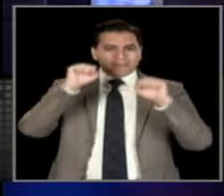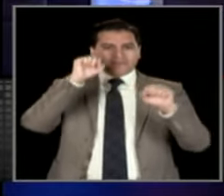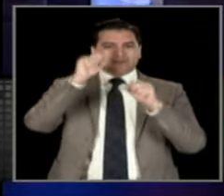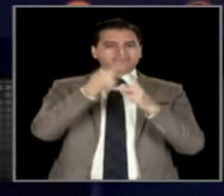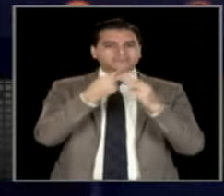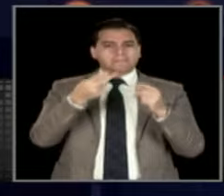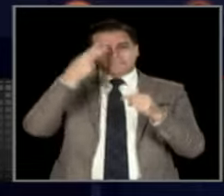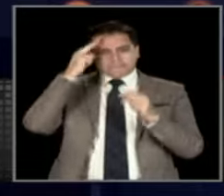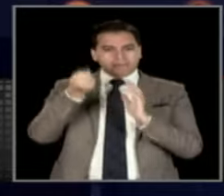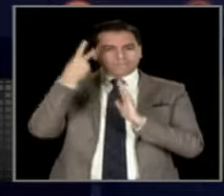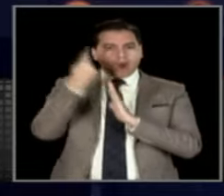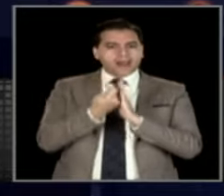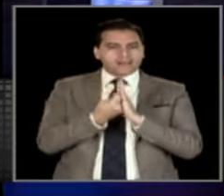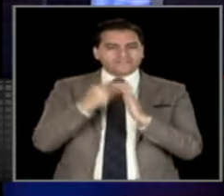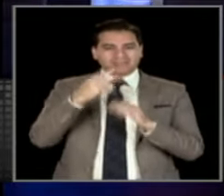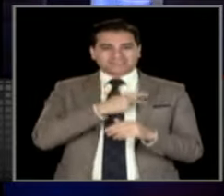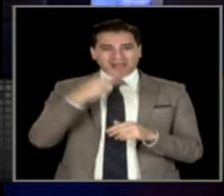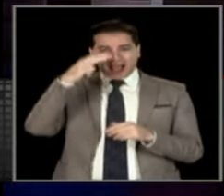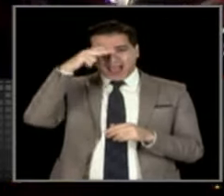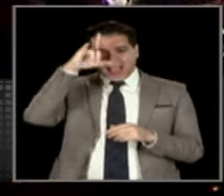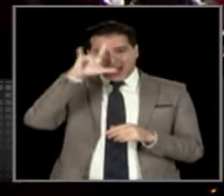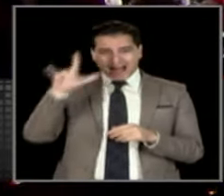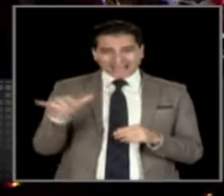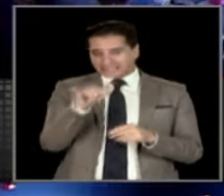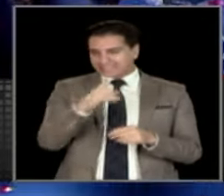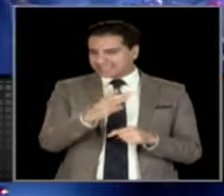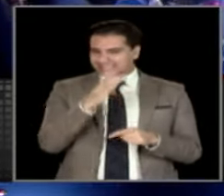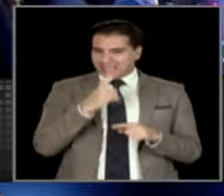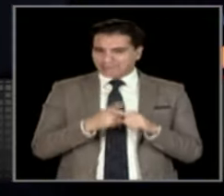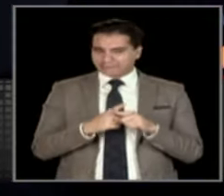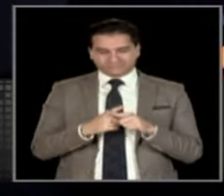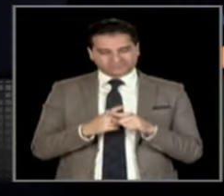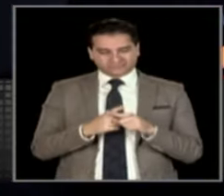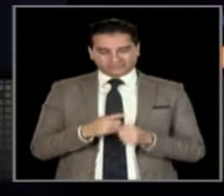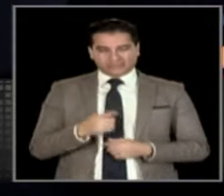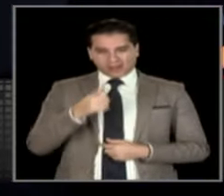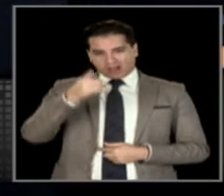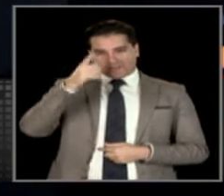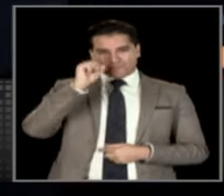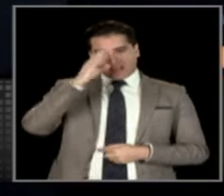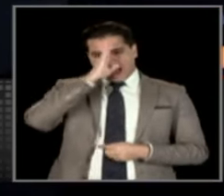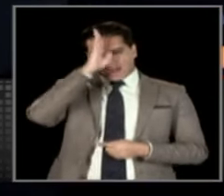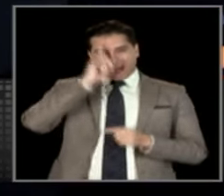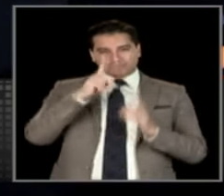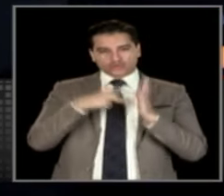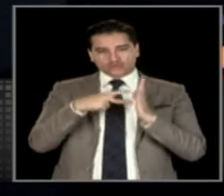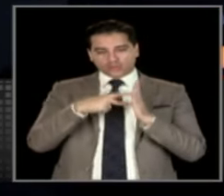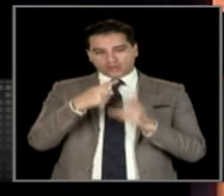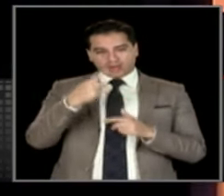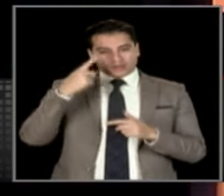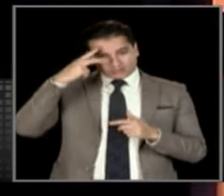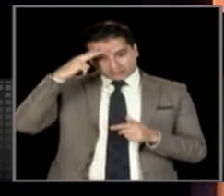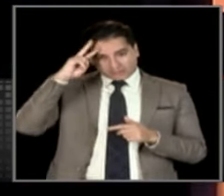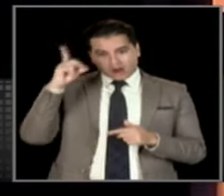الوردي؟ طبعاً إجابة خاطئة. علي الوردي عراقي مش سوري.